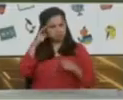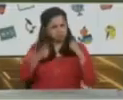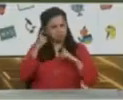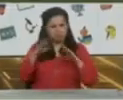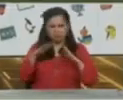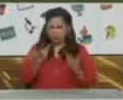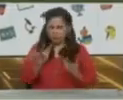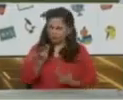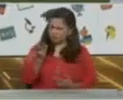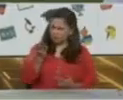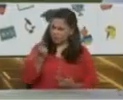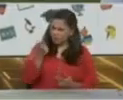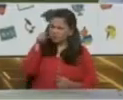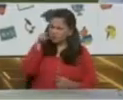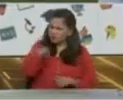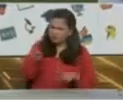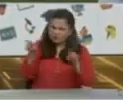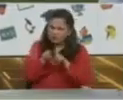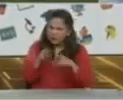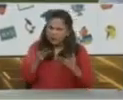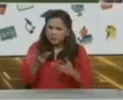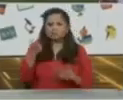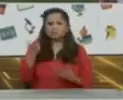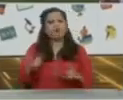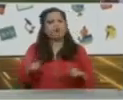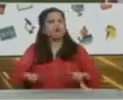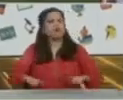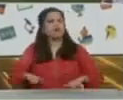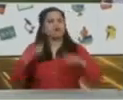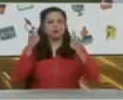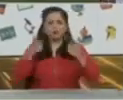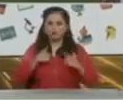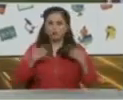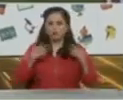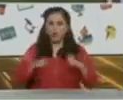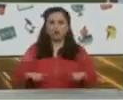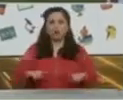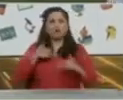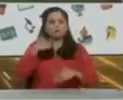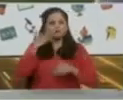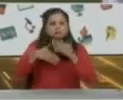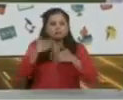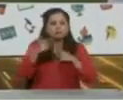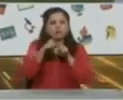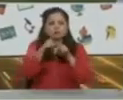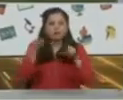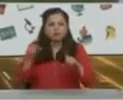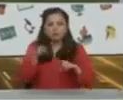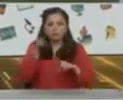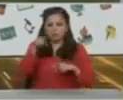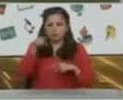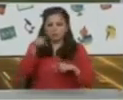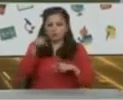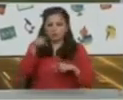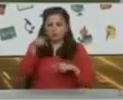ऐसा तो नहीं है कि जीवन जीने का जो तरीका आपने चुना है,